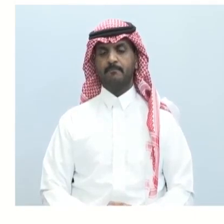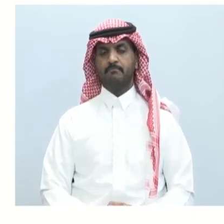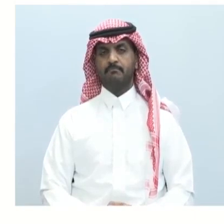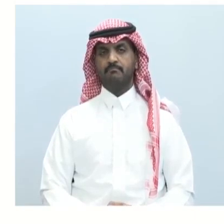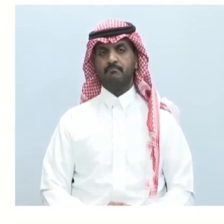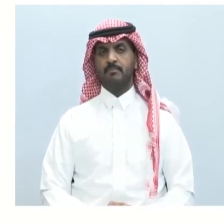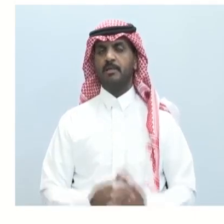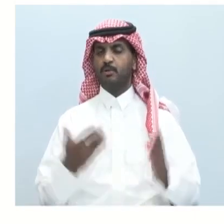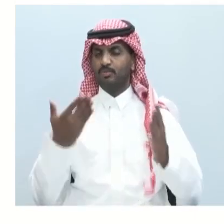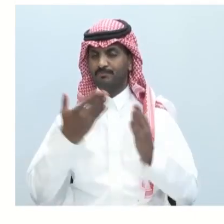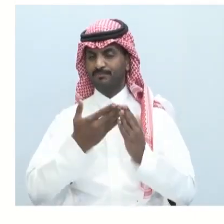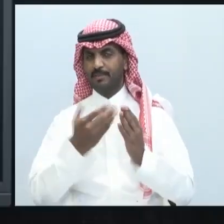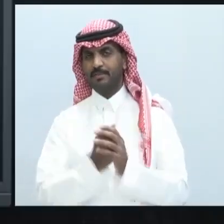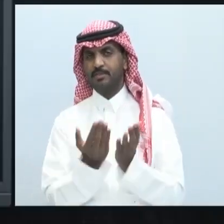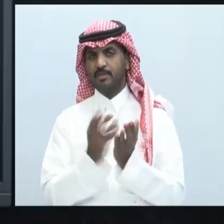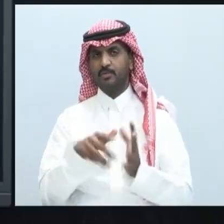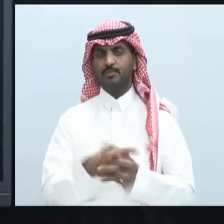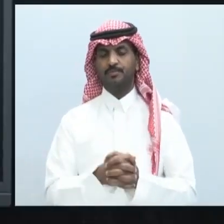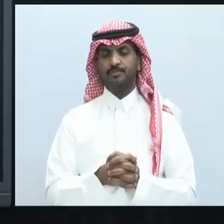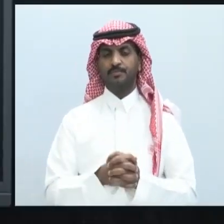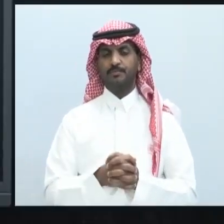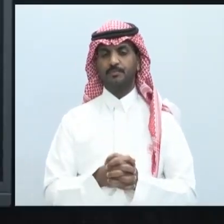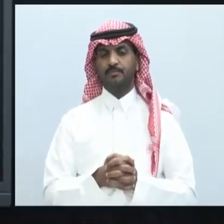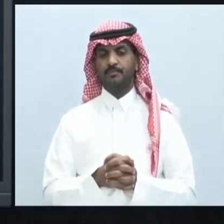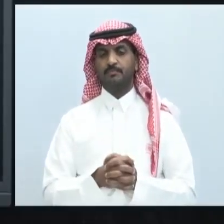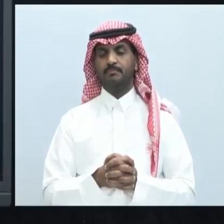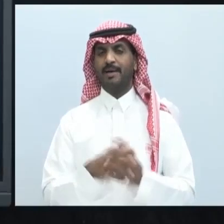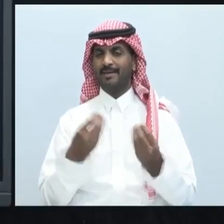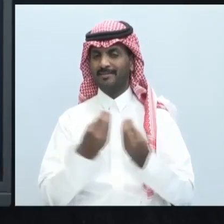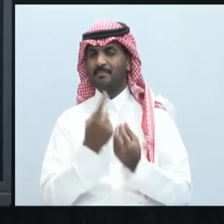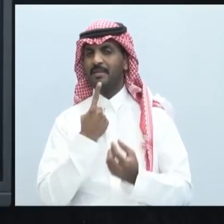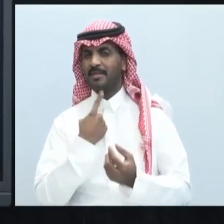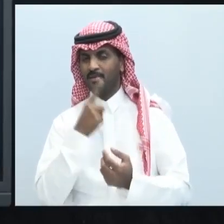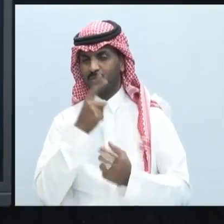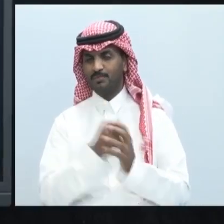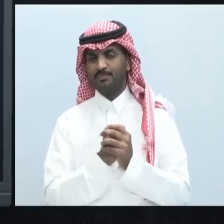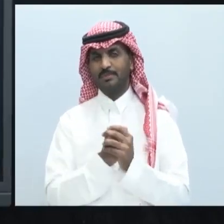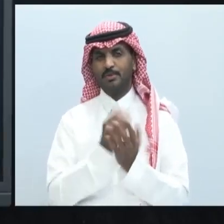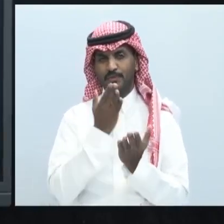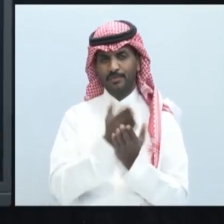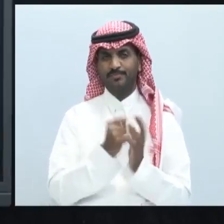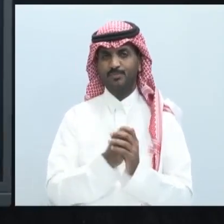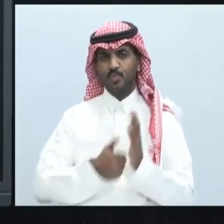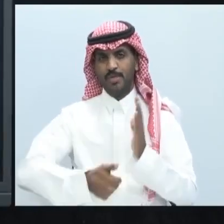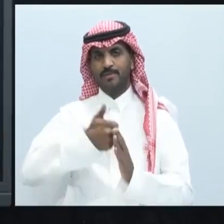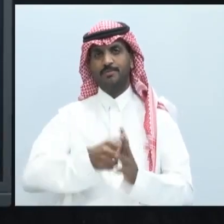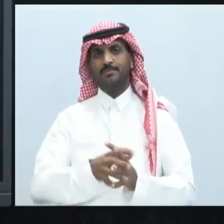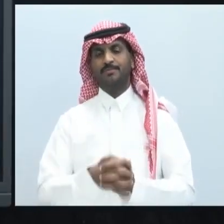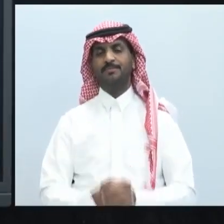والى هنا ننتهي من درسنا لهذا اليوم مع تمنياتي لكم بالتوفيق والنجاح